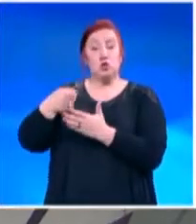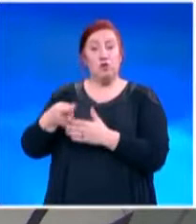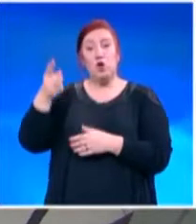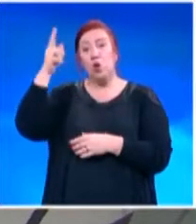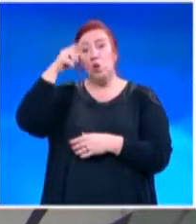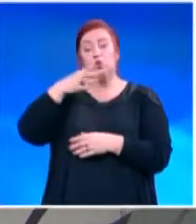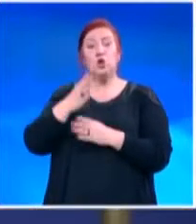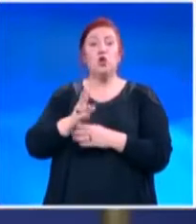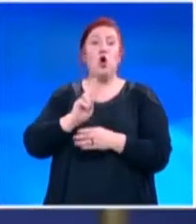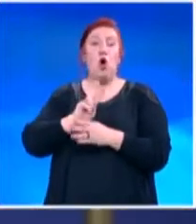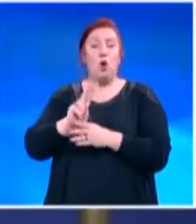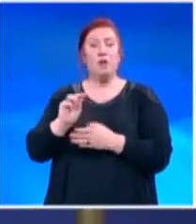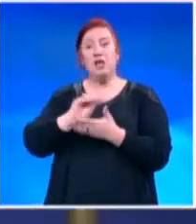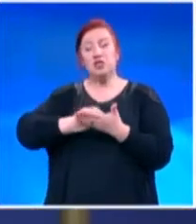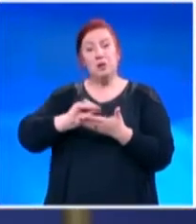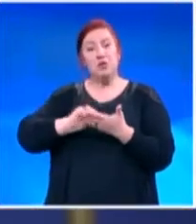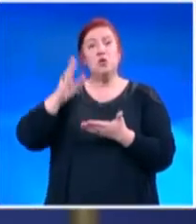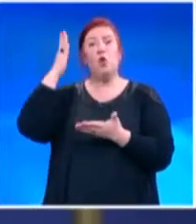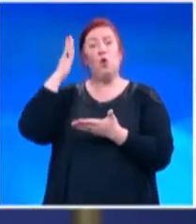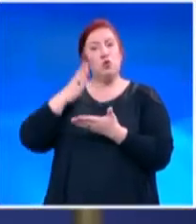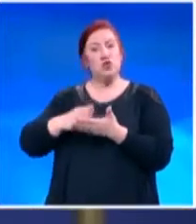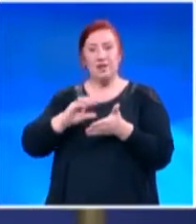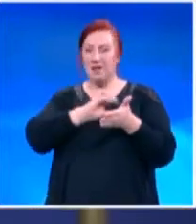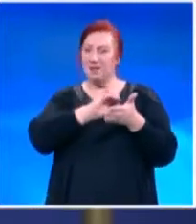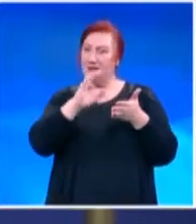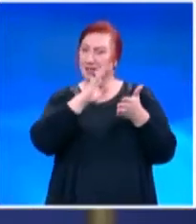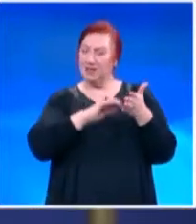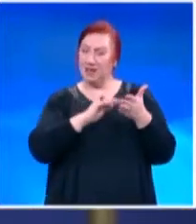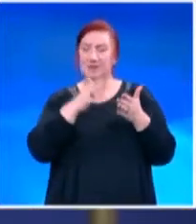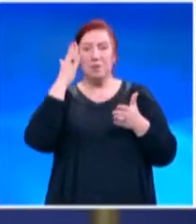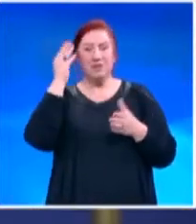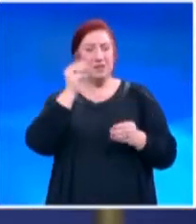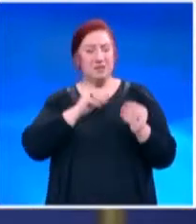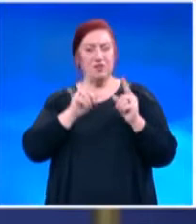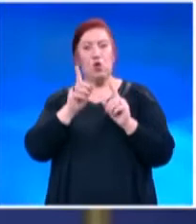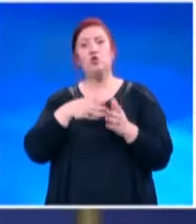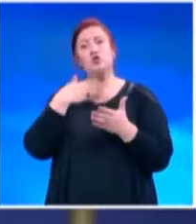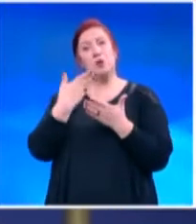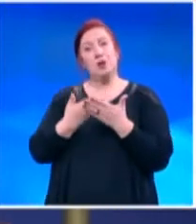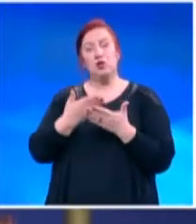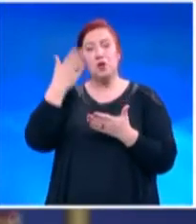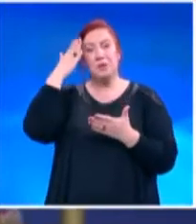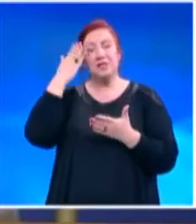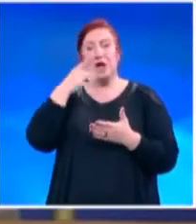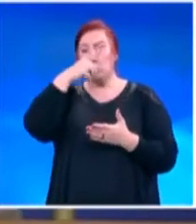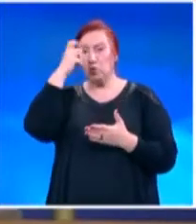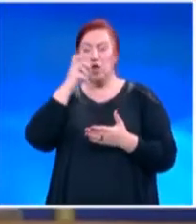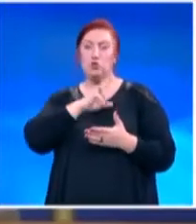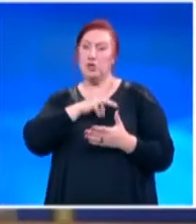бъде изготвен окончателният текст на постановлението на Министерски съвет, който съответно ще бъде предложен от министра на труда и социалната политика